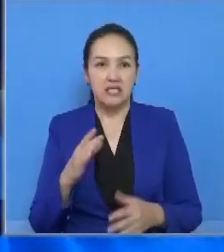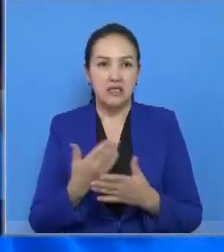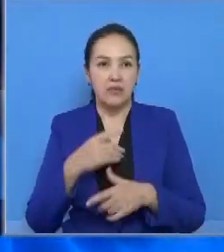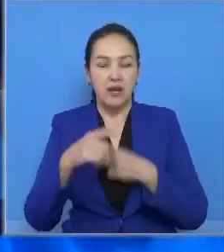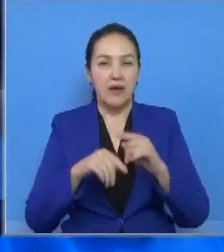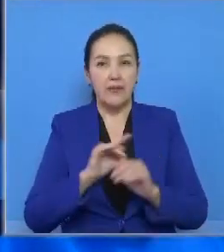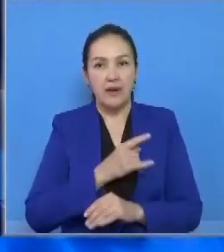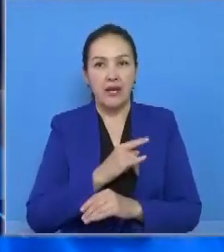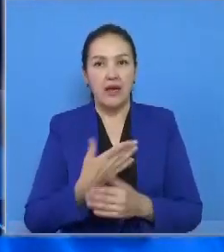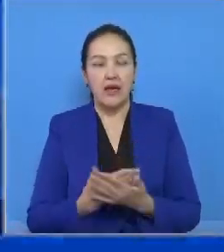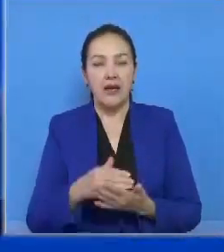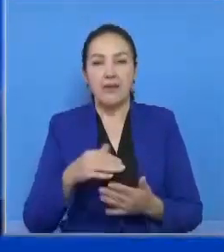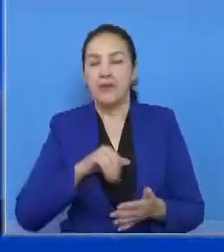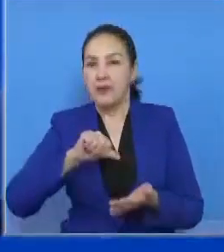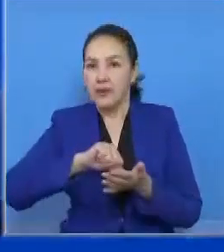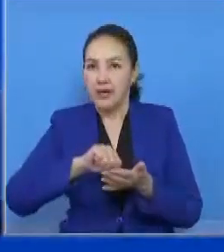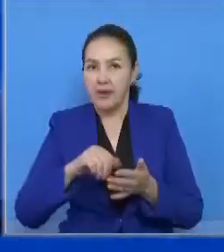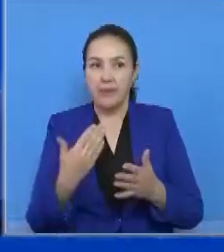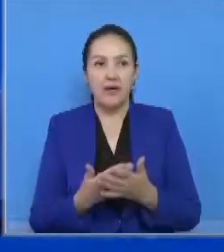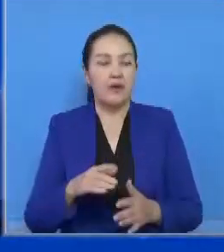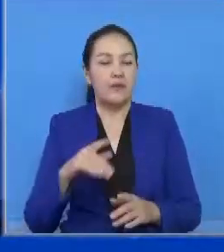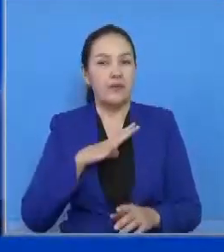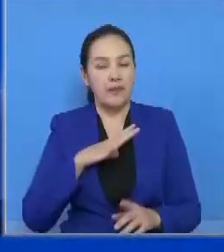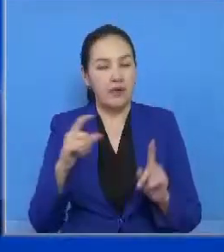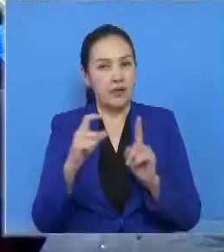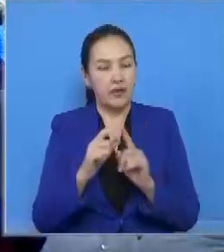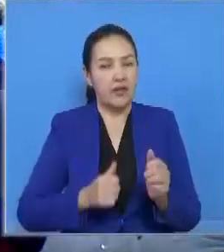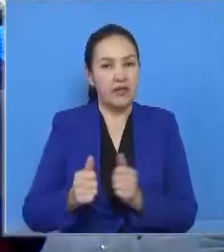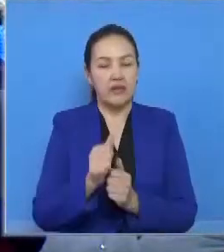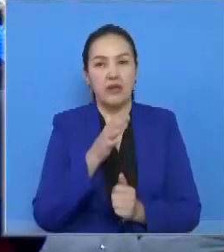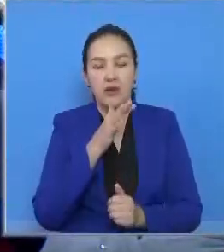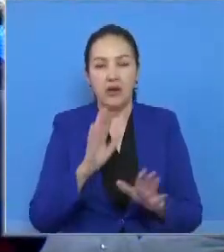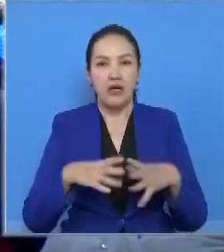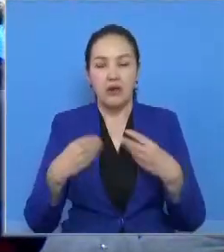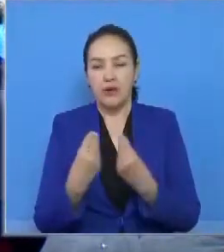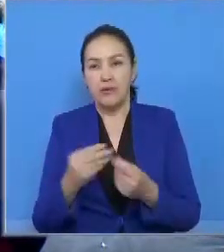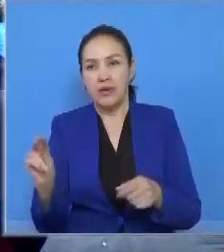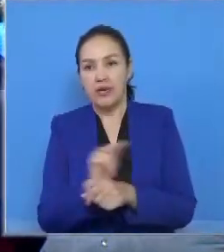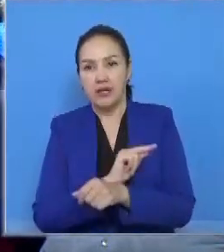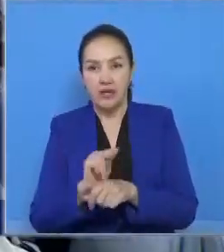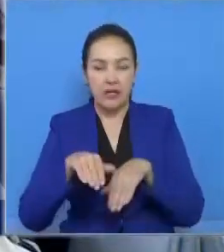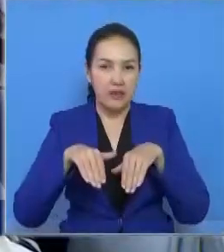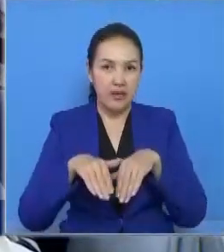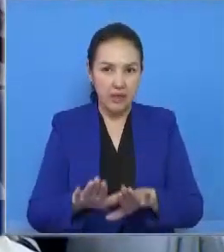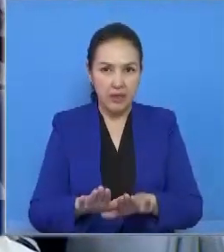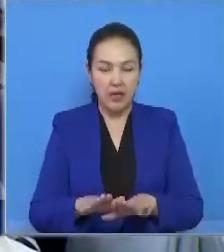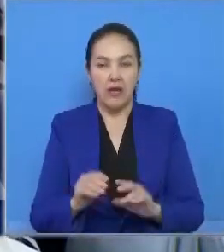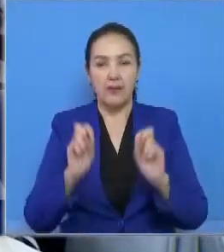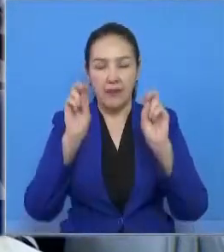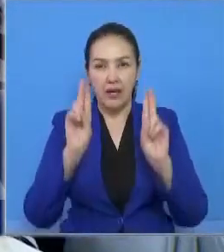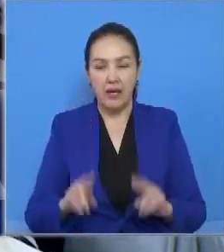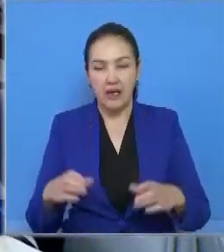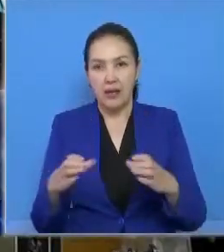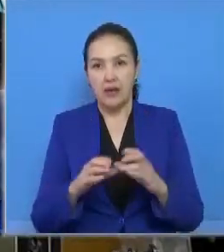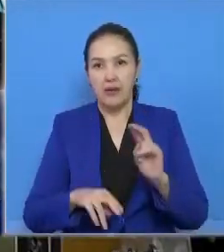Болашақта баланың бәсекеге қабілеттілігін артыру жайын қозғады. Алдағы уақытта отбасы, бала тәрбиесіне қатысты мәселелерді шешу үшін арнайы